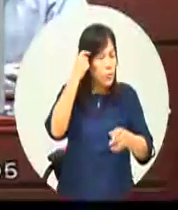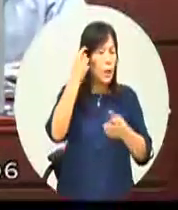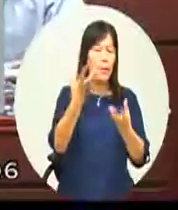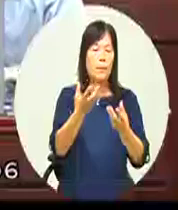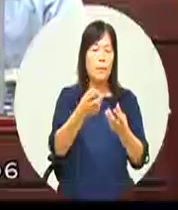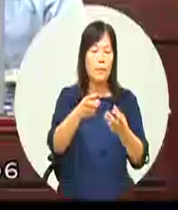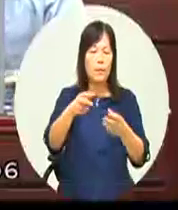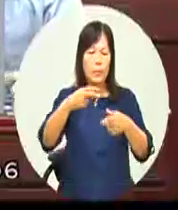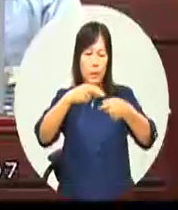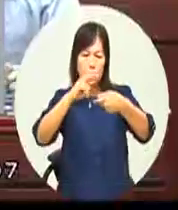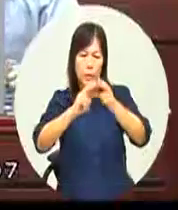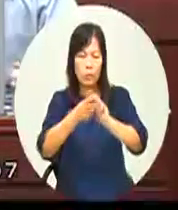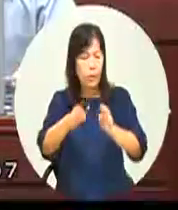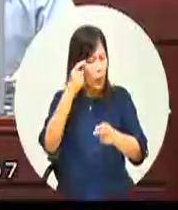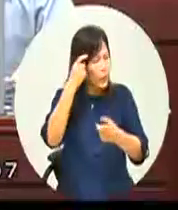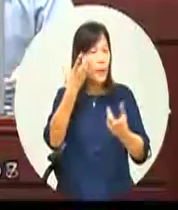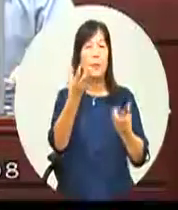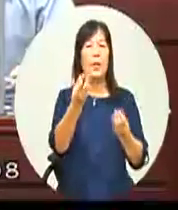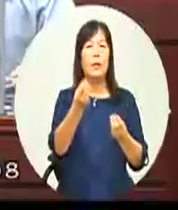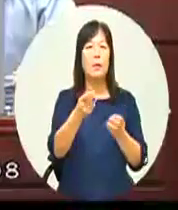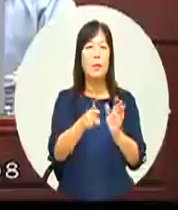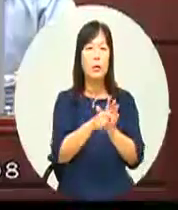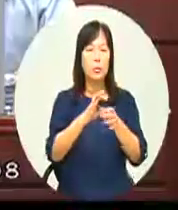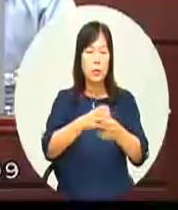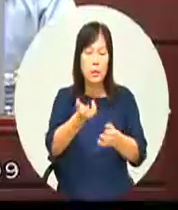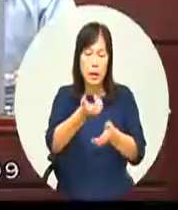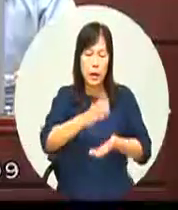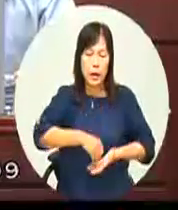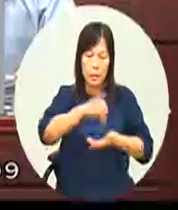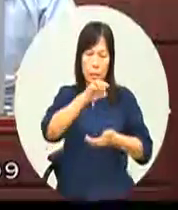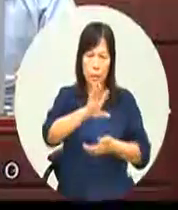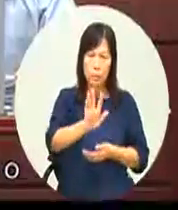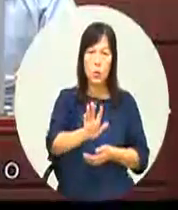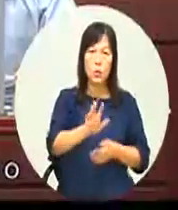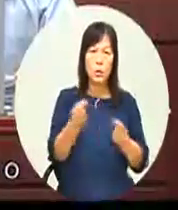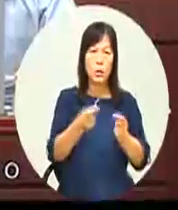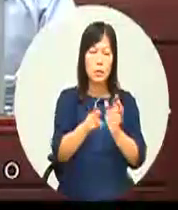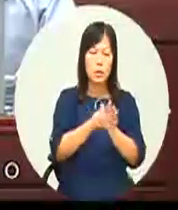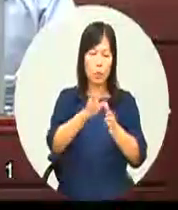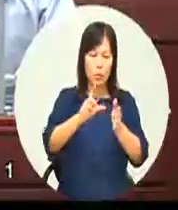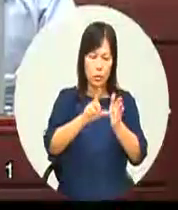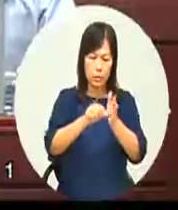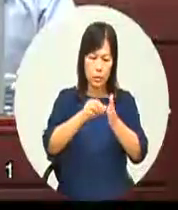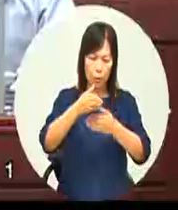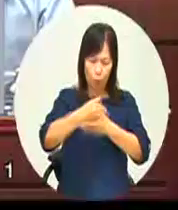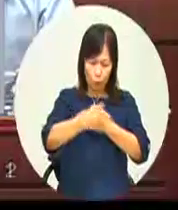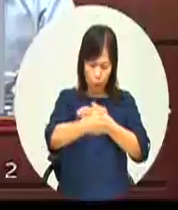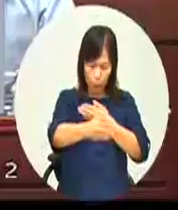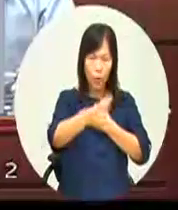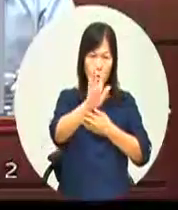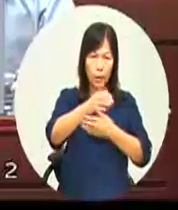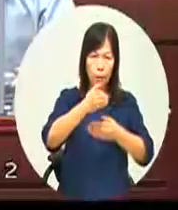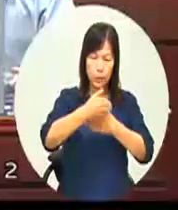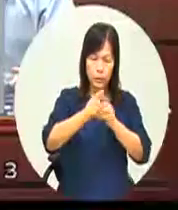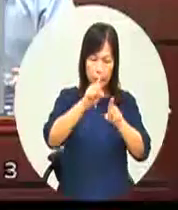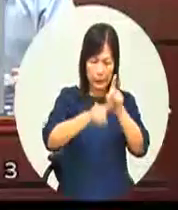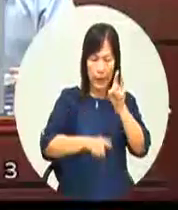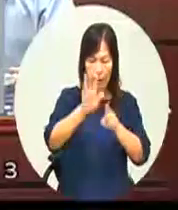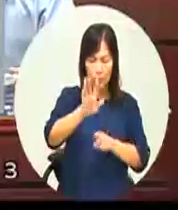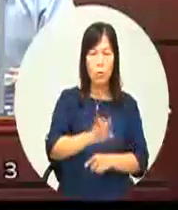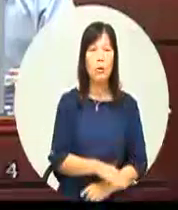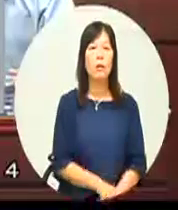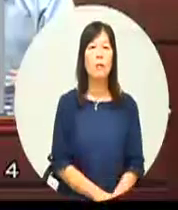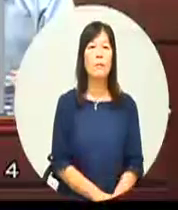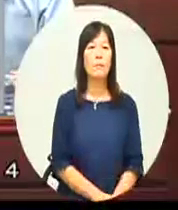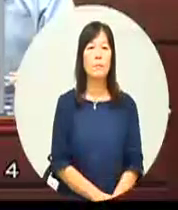交流道的，所以可能议员刚才所提到的是有一些时序上的 有时间上的差异啦。 那当